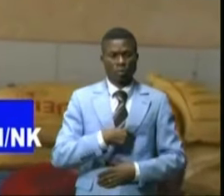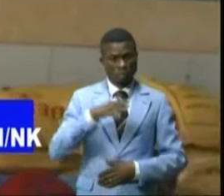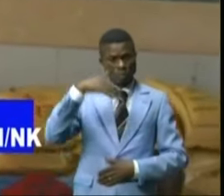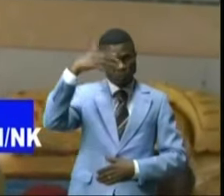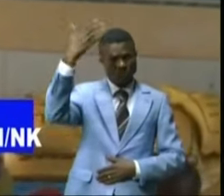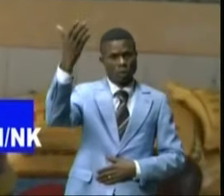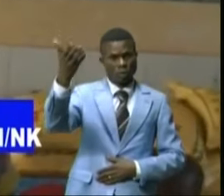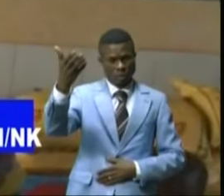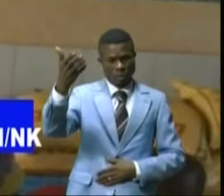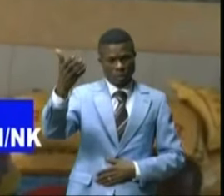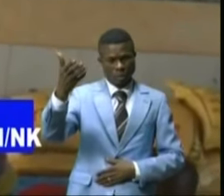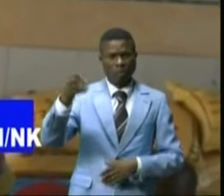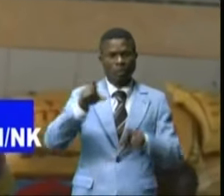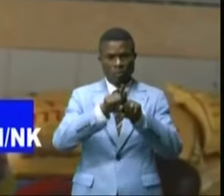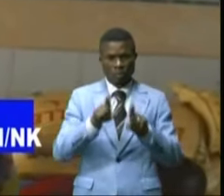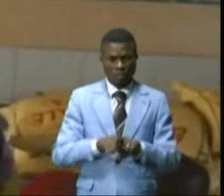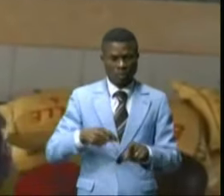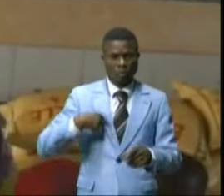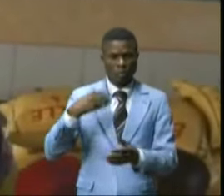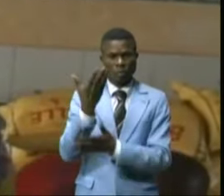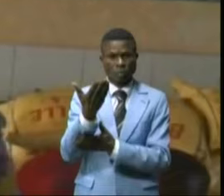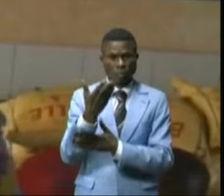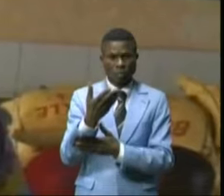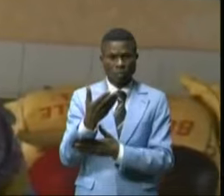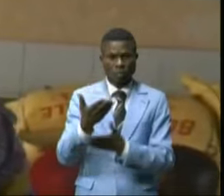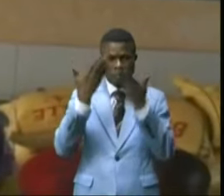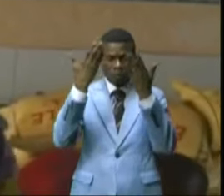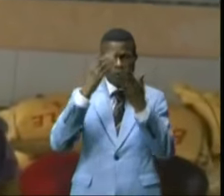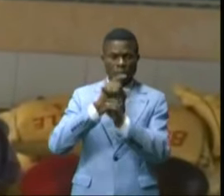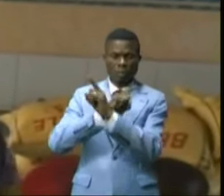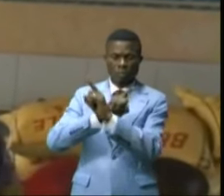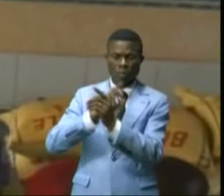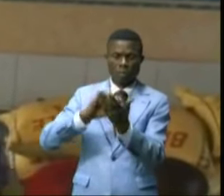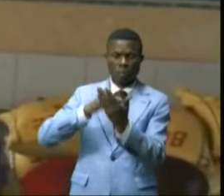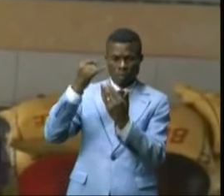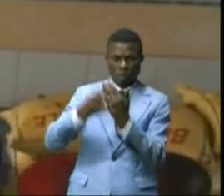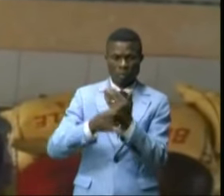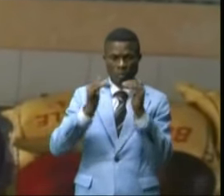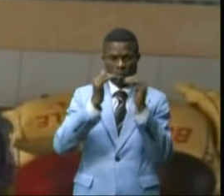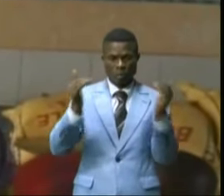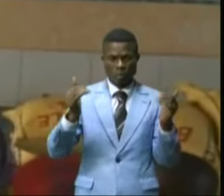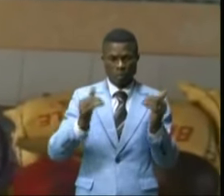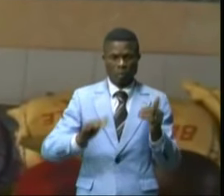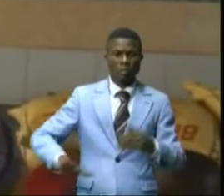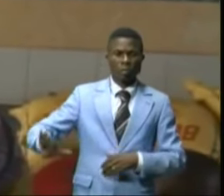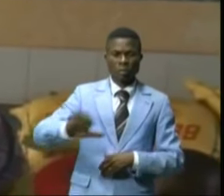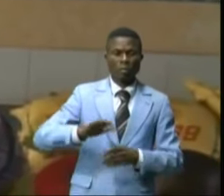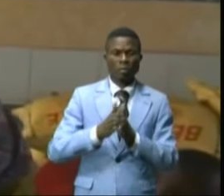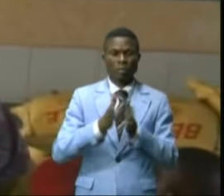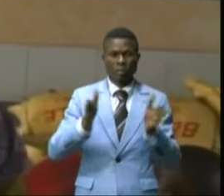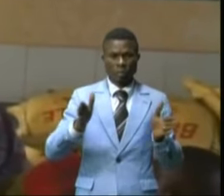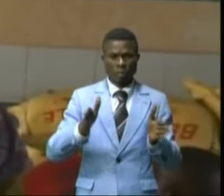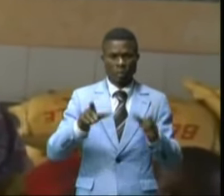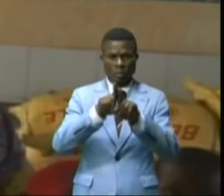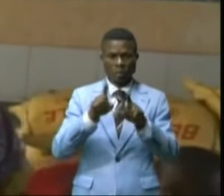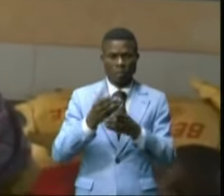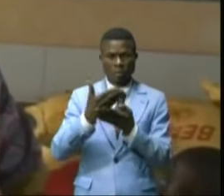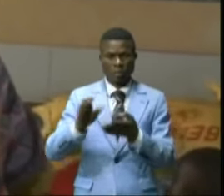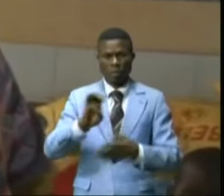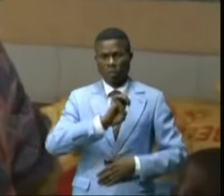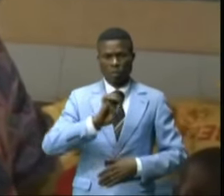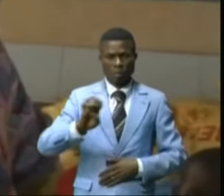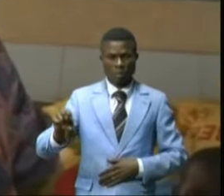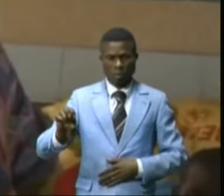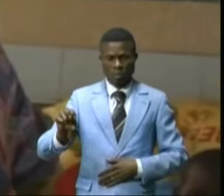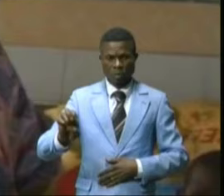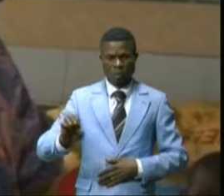venir. Et nous prierons pour vous et pour vos projets, et surtout pour la paix dans toute la République, que cette partie de